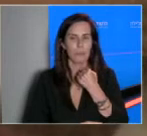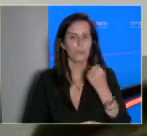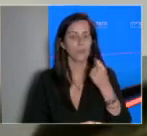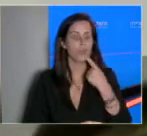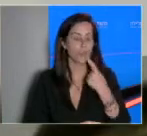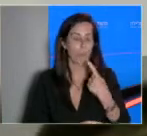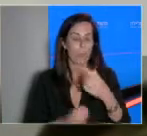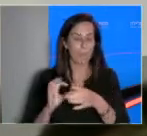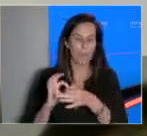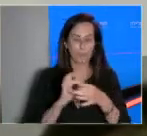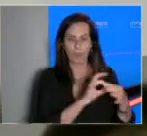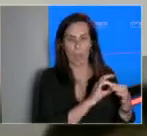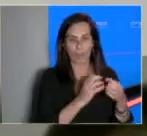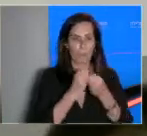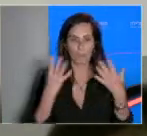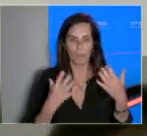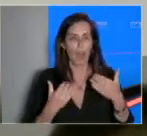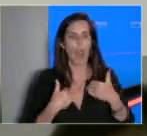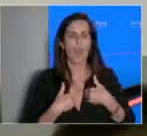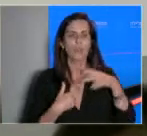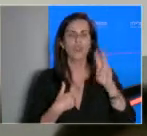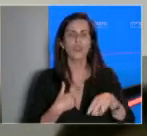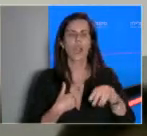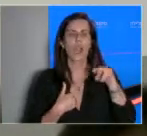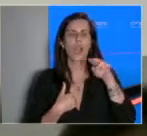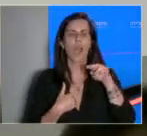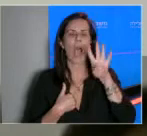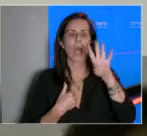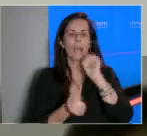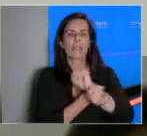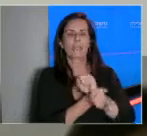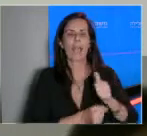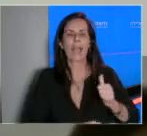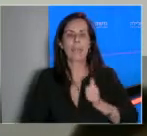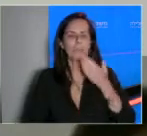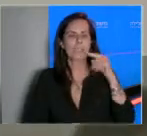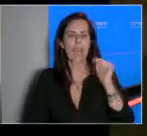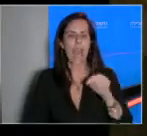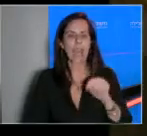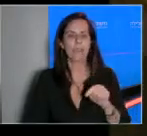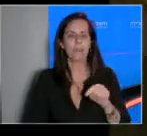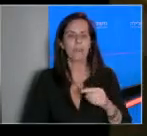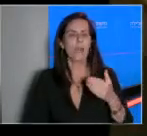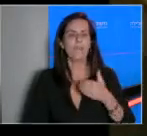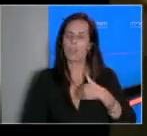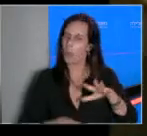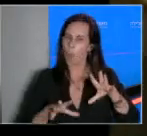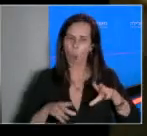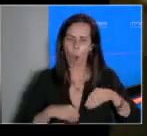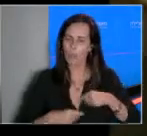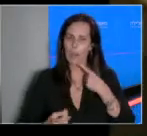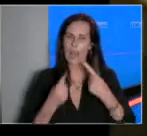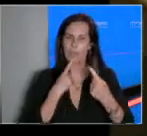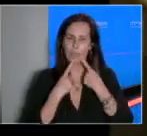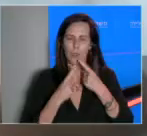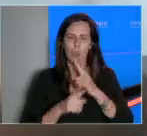שאומר את המשפט המדהים, לנו יש ארבעה אסירים, חיילים ישראלים, ואנחנו מוכנים למסע